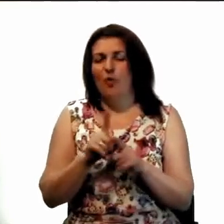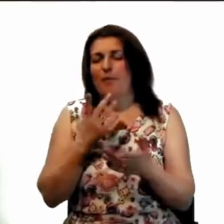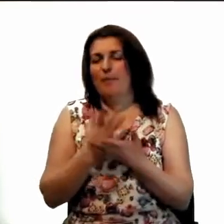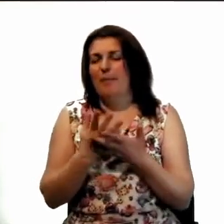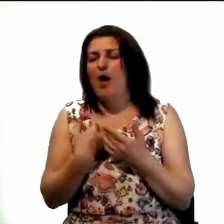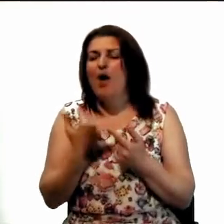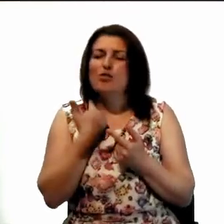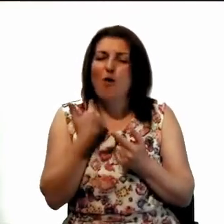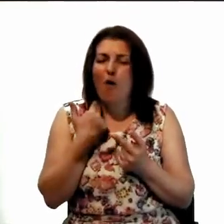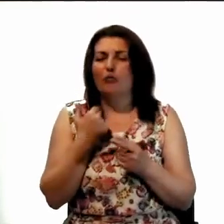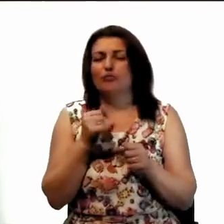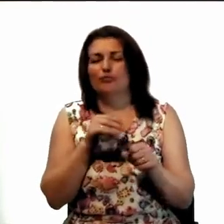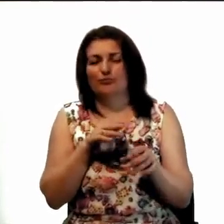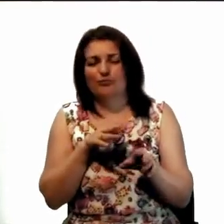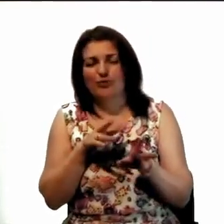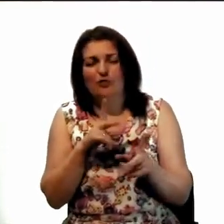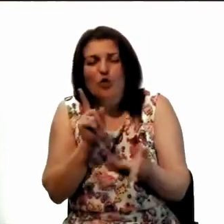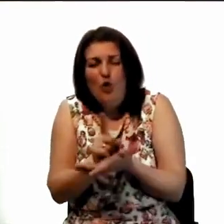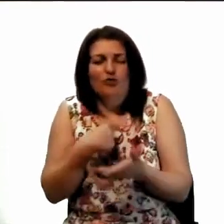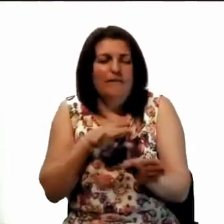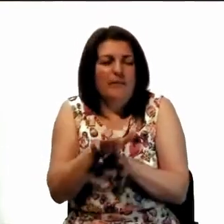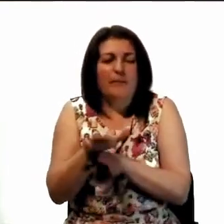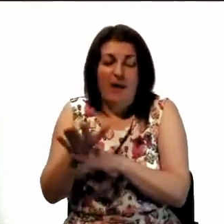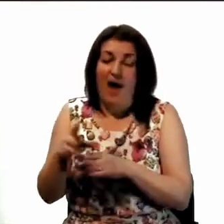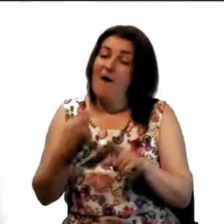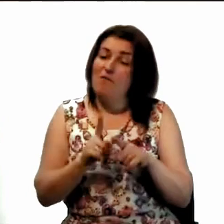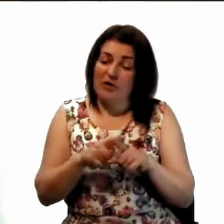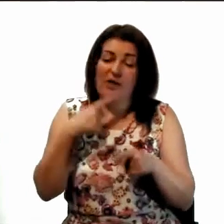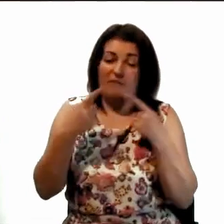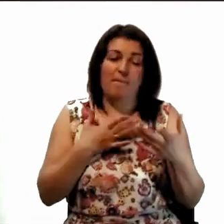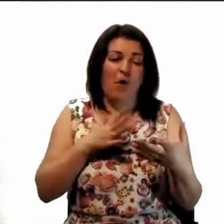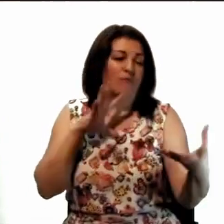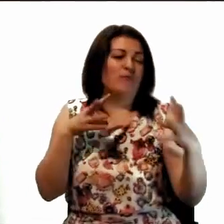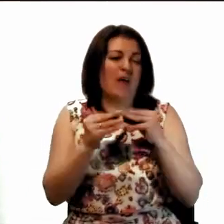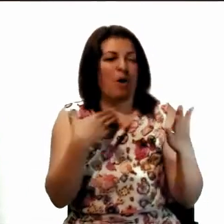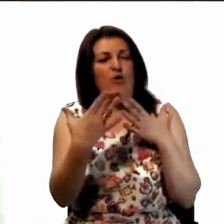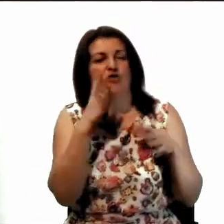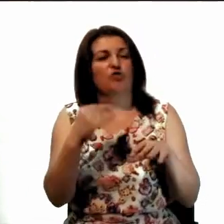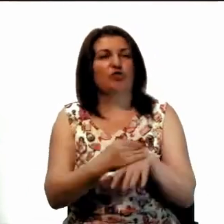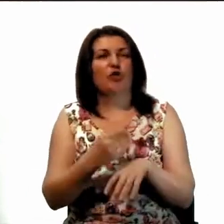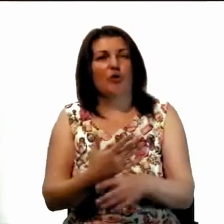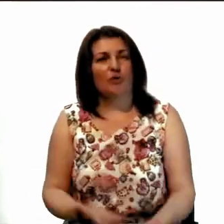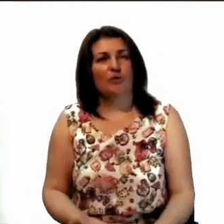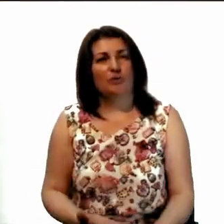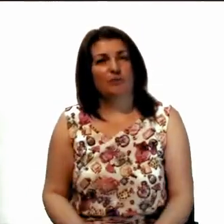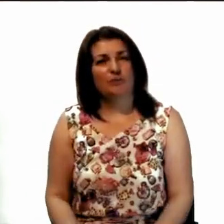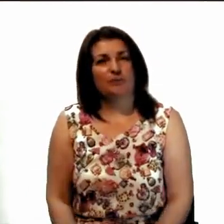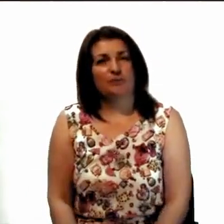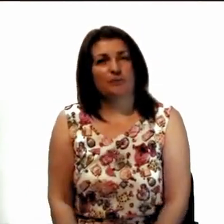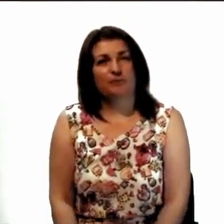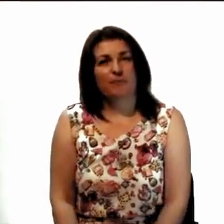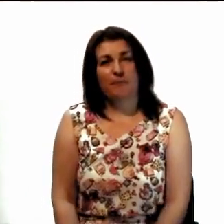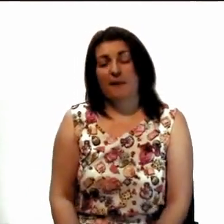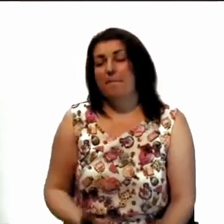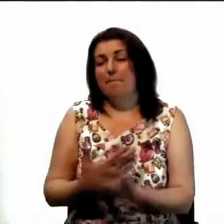должностей и занятостей, вот это уже говорит о моих взаимоотношениях с женой. Да?